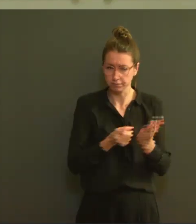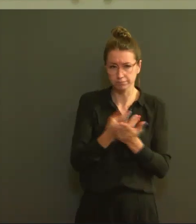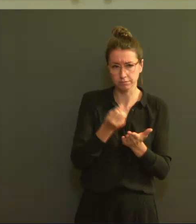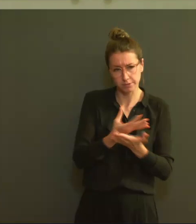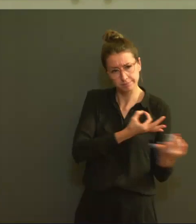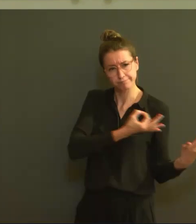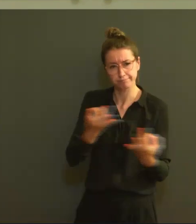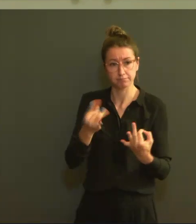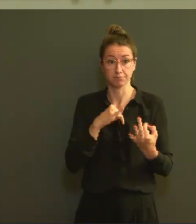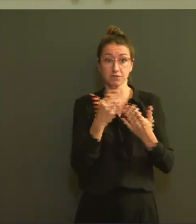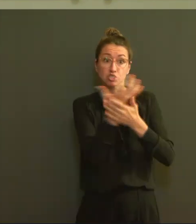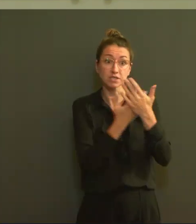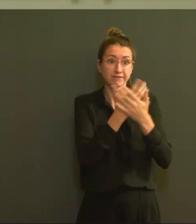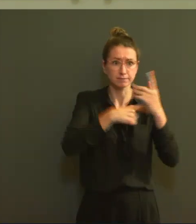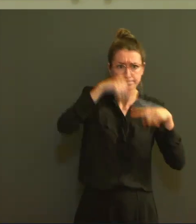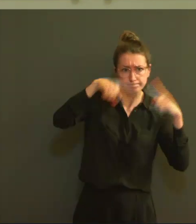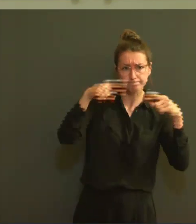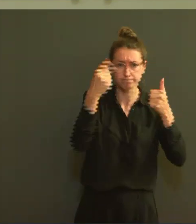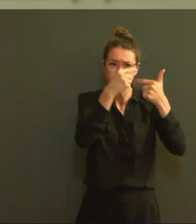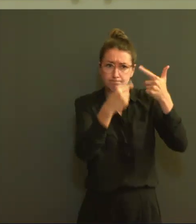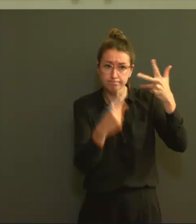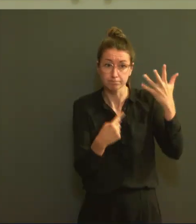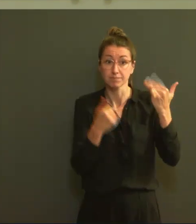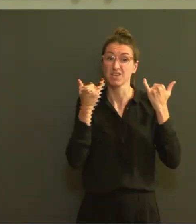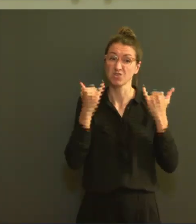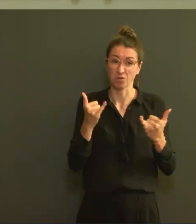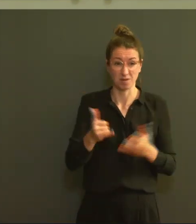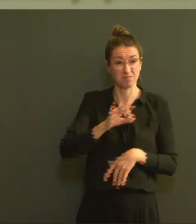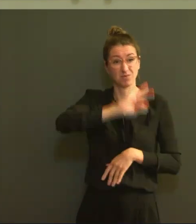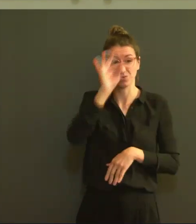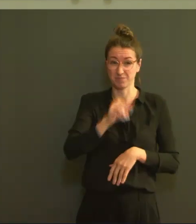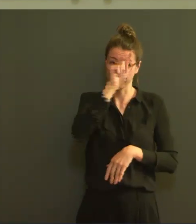provinces, mais il est dans toutes les provinces au-dessus de 1.